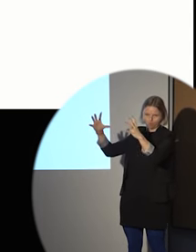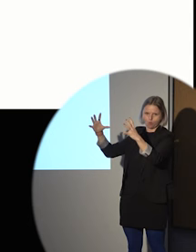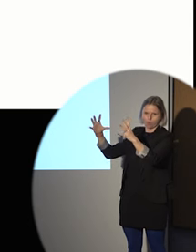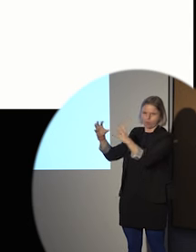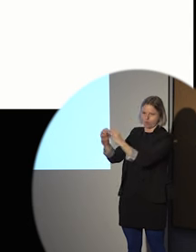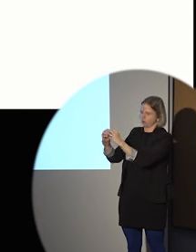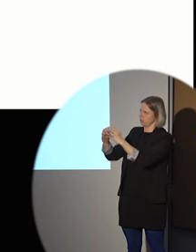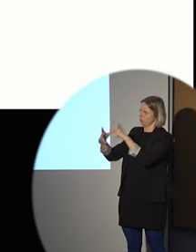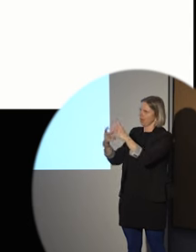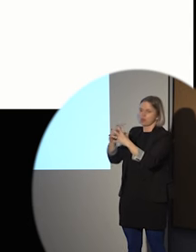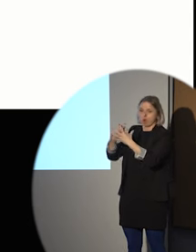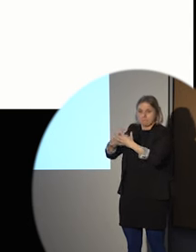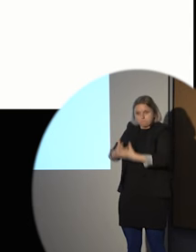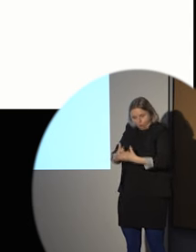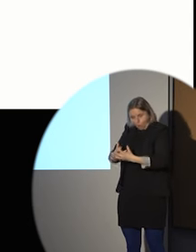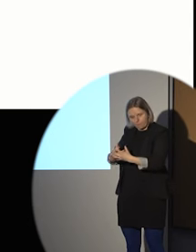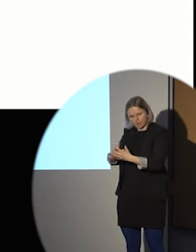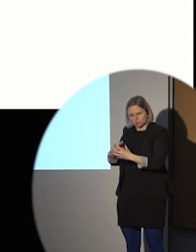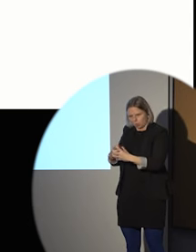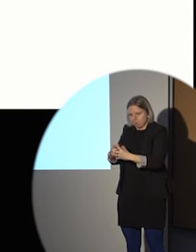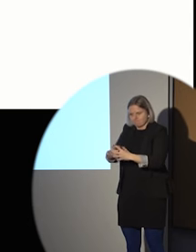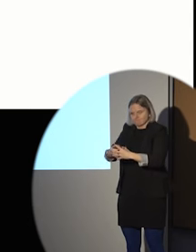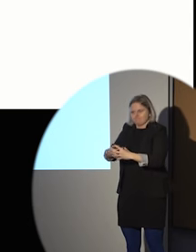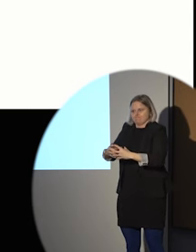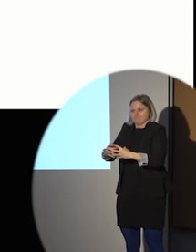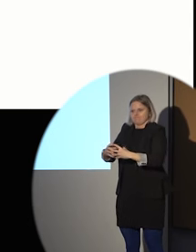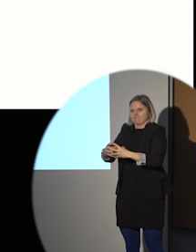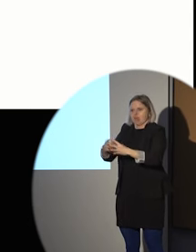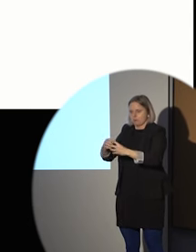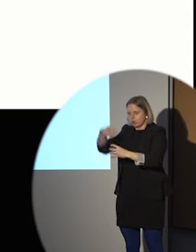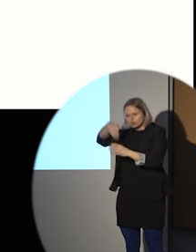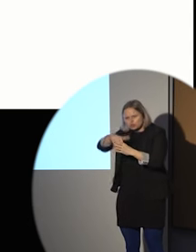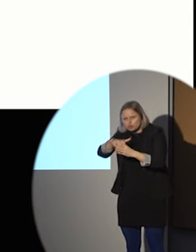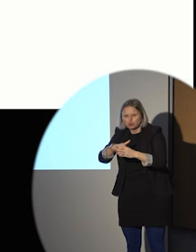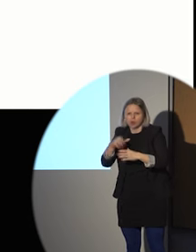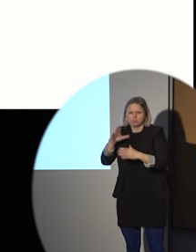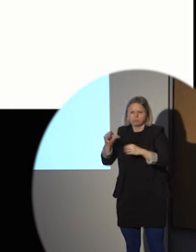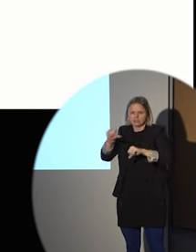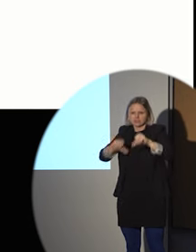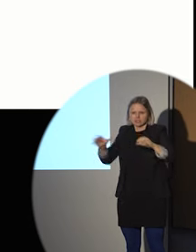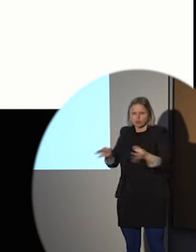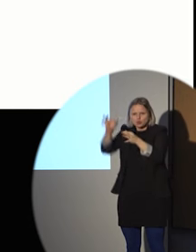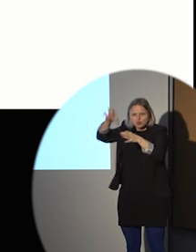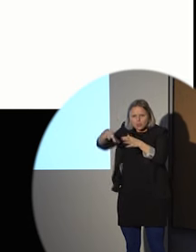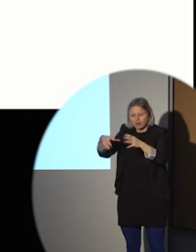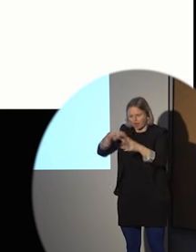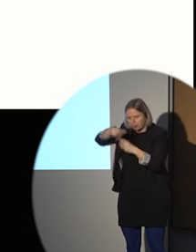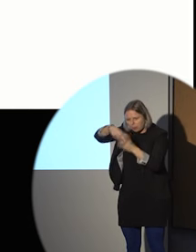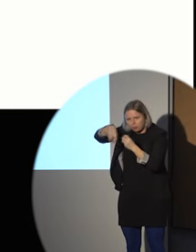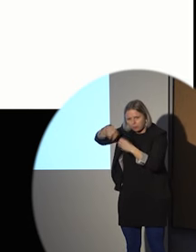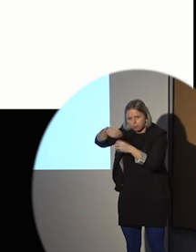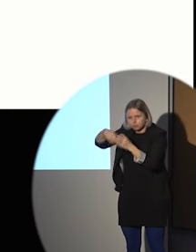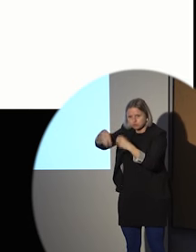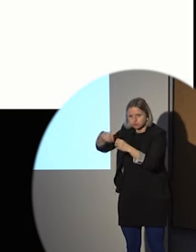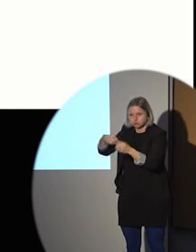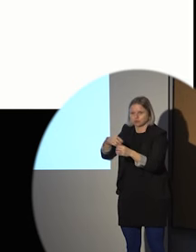parce qu'elles ont une masse suffisamment grande pour allumer des réactions thermonucléaires au-delà de la transformation entre l'hydrogène